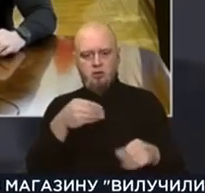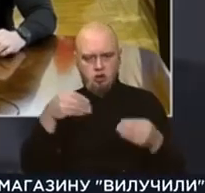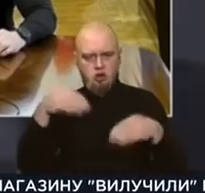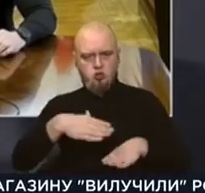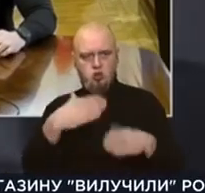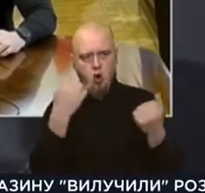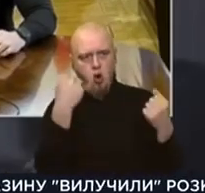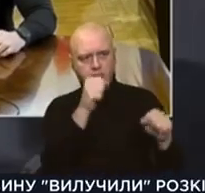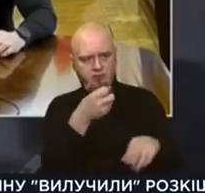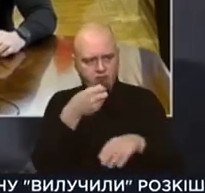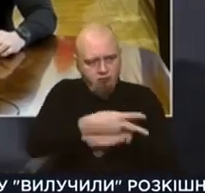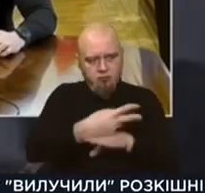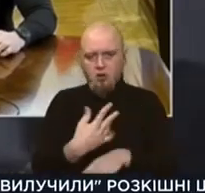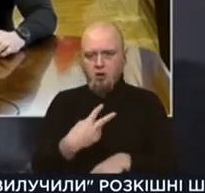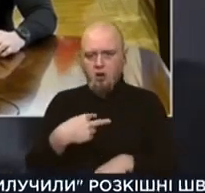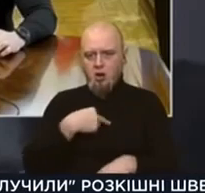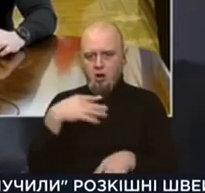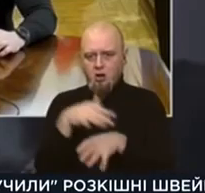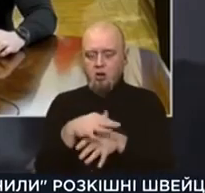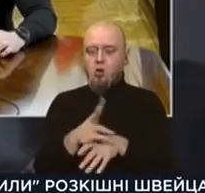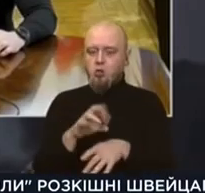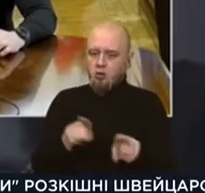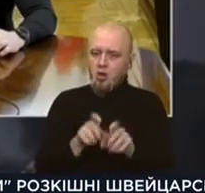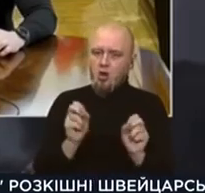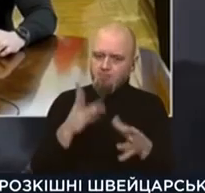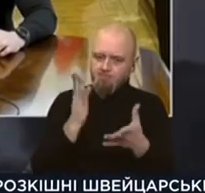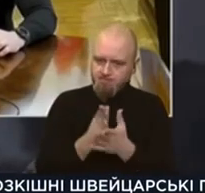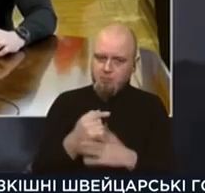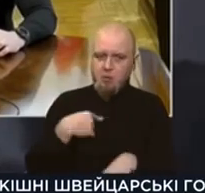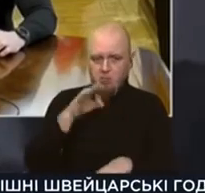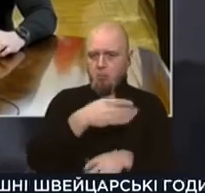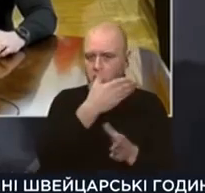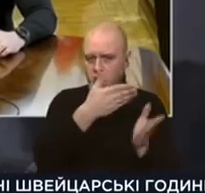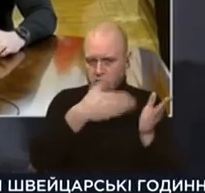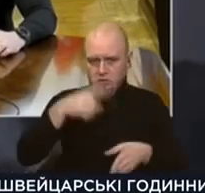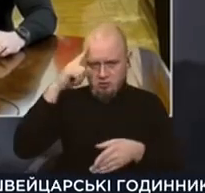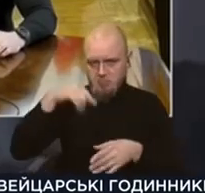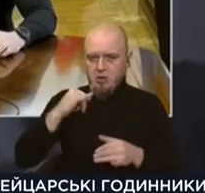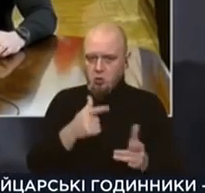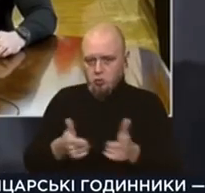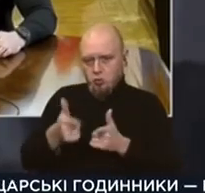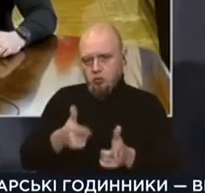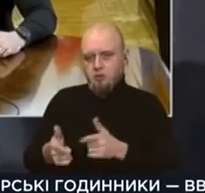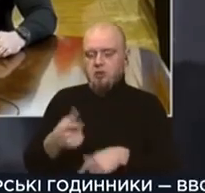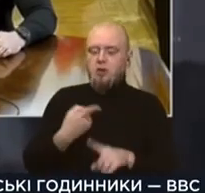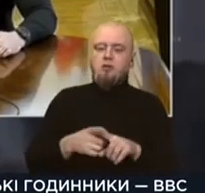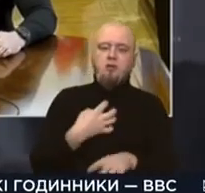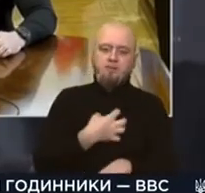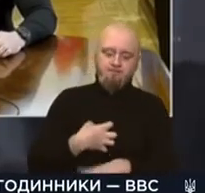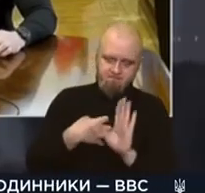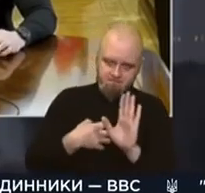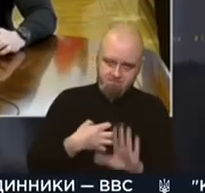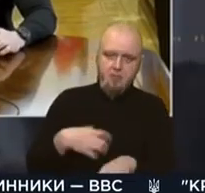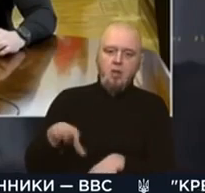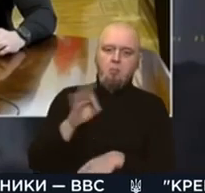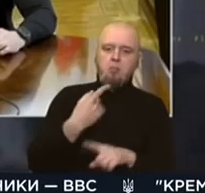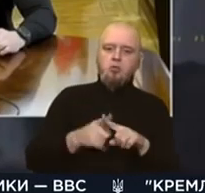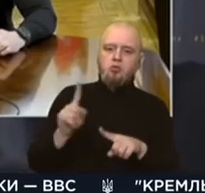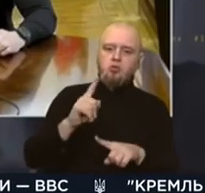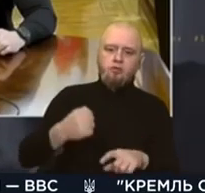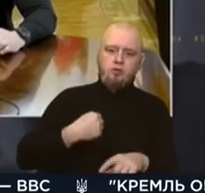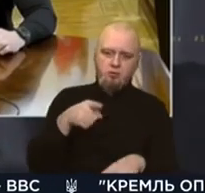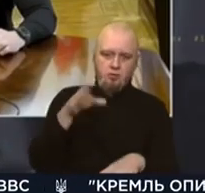агресору. Але така загроза залишається, ми про неї знаємо і готуємося. Це найважливіше. Про те, що військові,